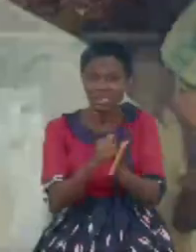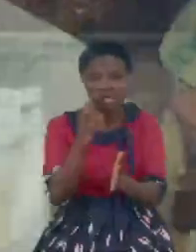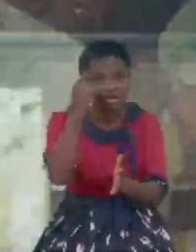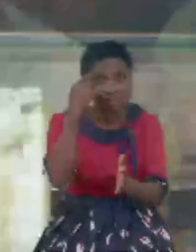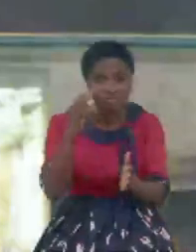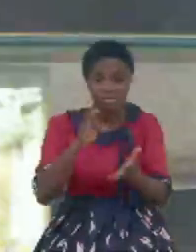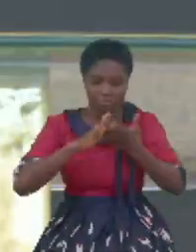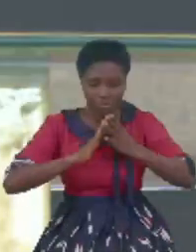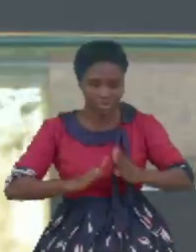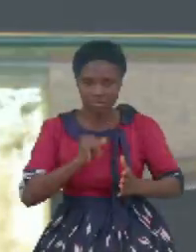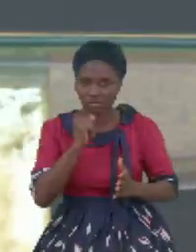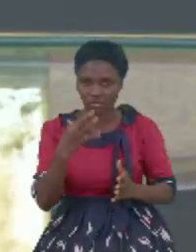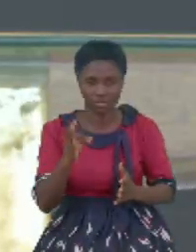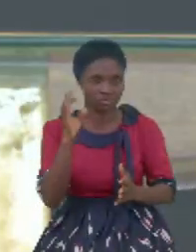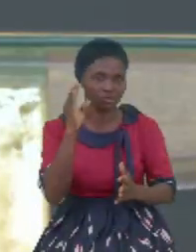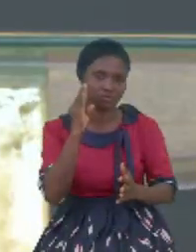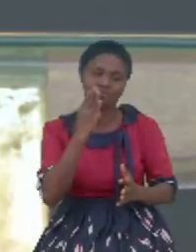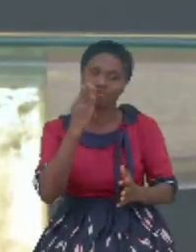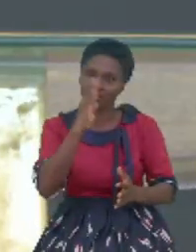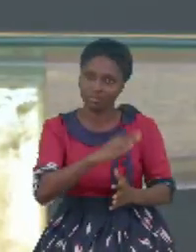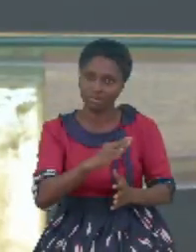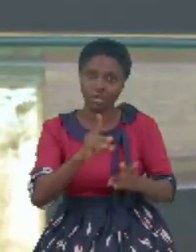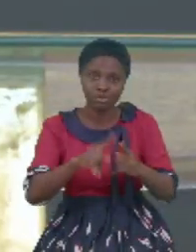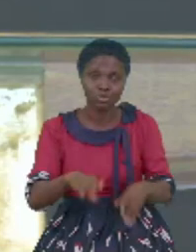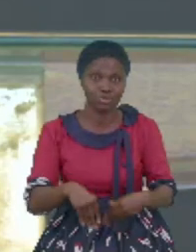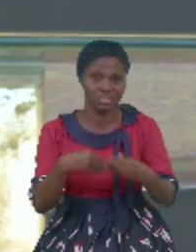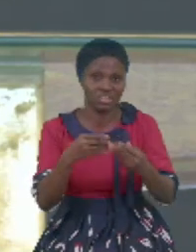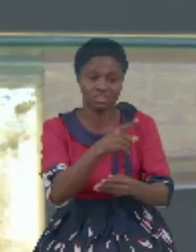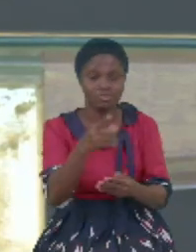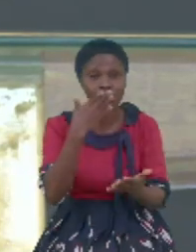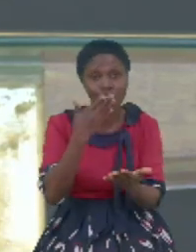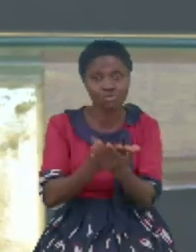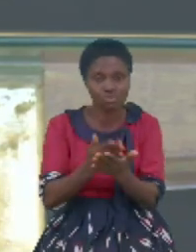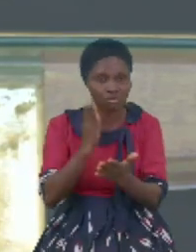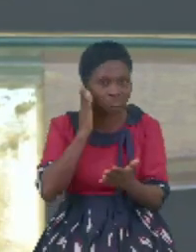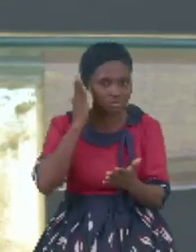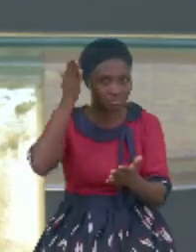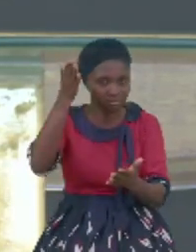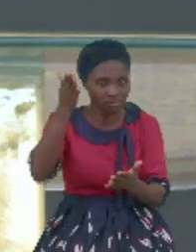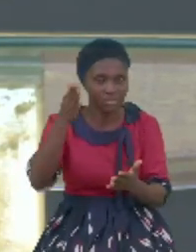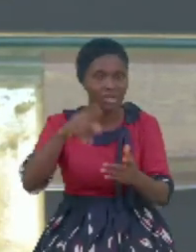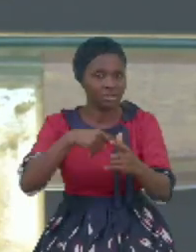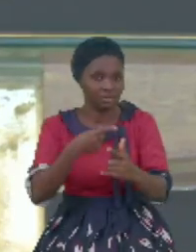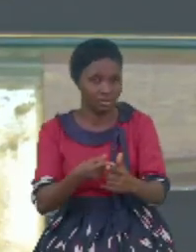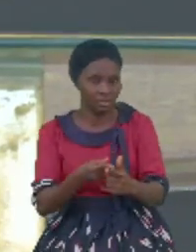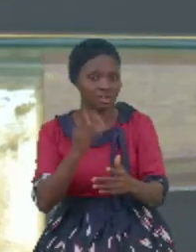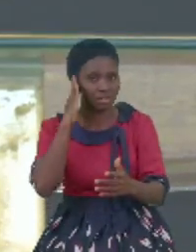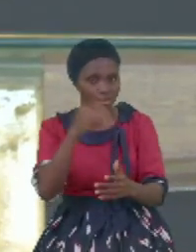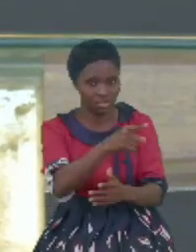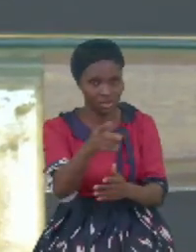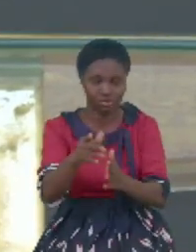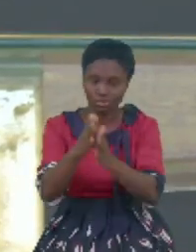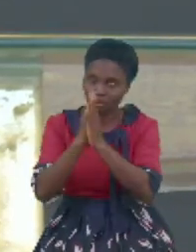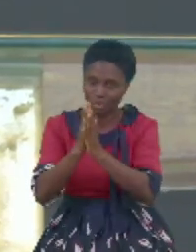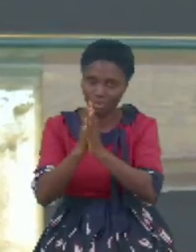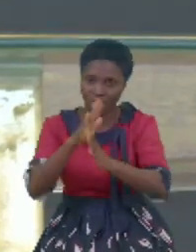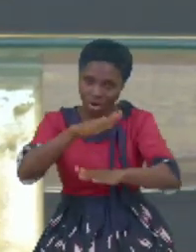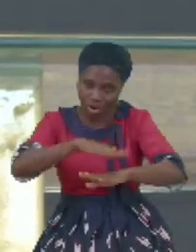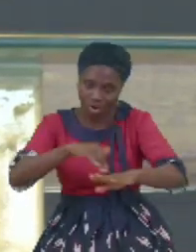Jésus-Christ. Projet de paix, non de malheur, afin de vous donner un avenir et de l'espérance.